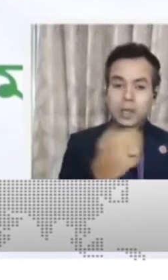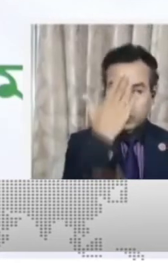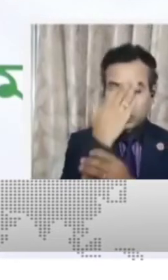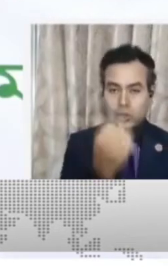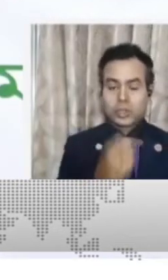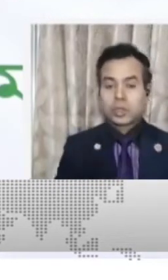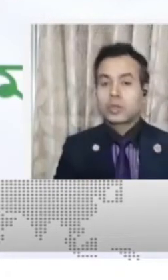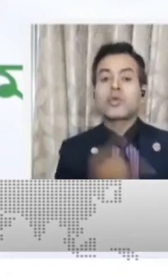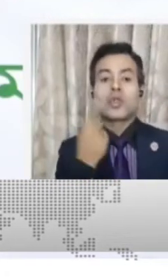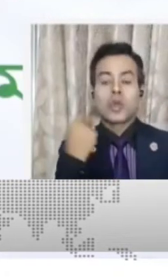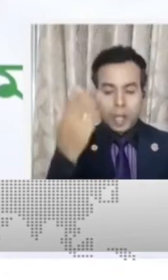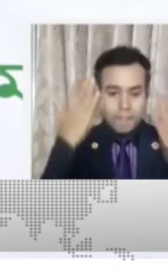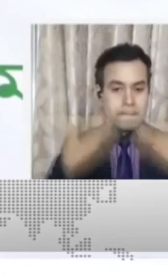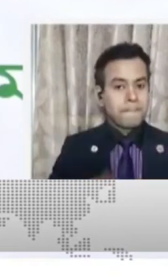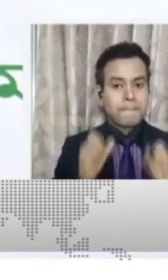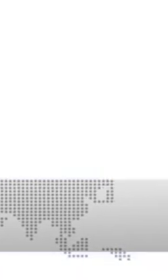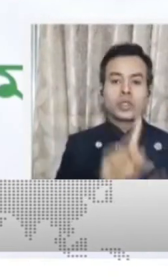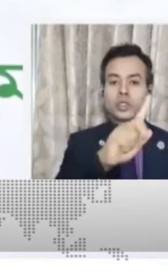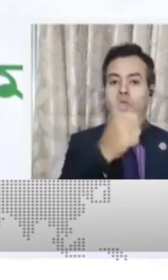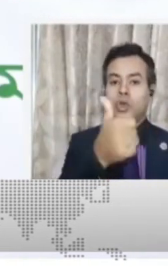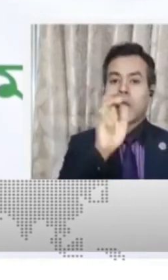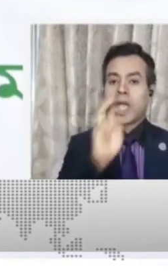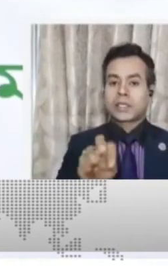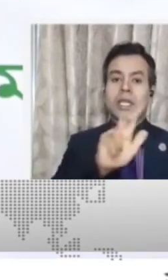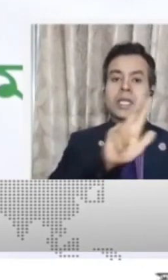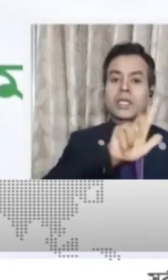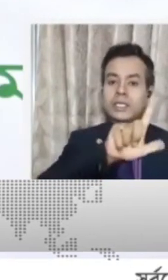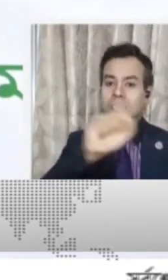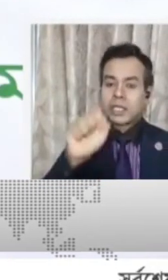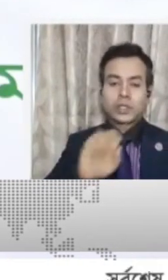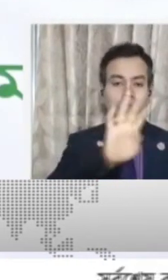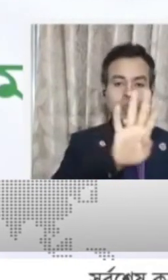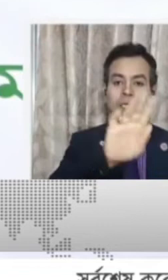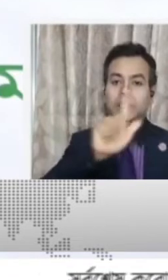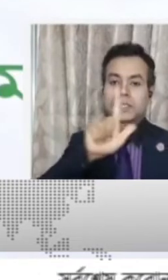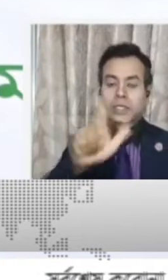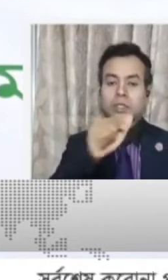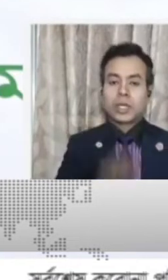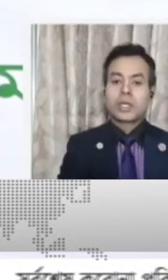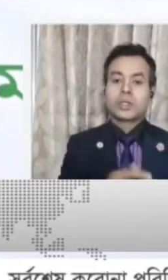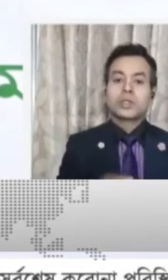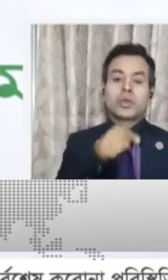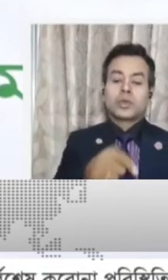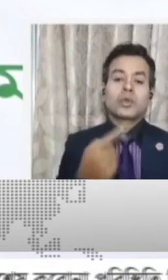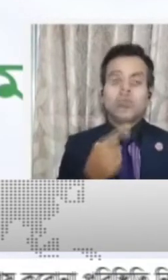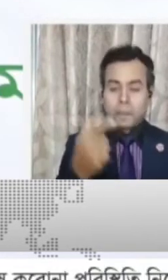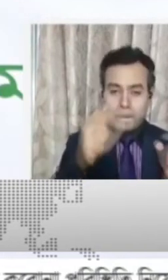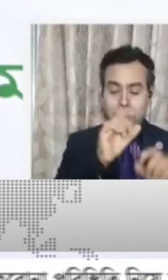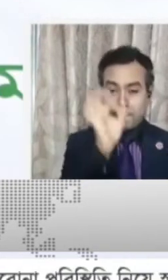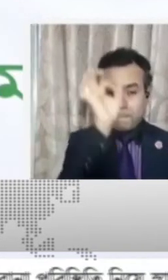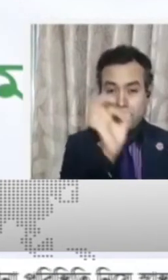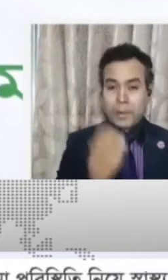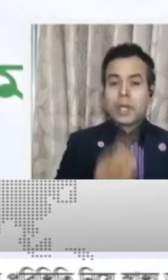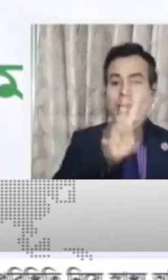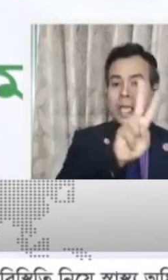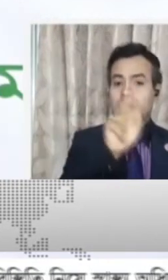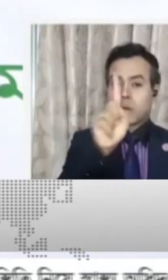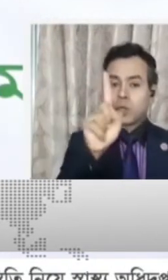পর্যন্ত শনাক্ত ৭৮,৫২ জন। গত চব্বিশ ঘন্টায় সুস্থ হয়েছেন ৮৪৮ জন, এ পর্যন্ত সুস্থ